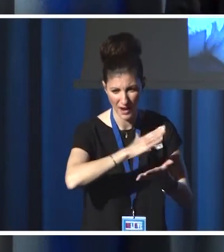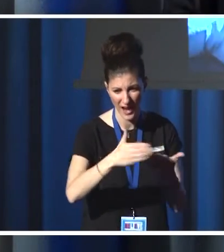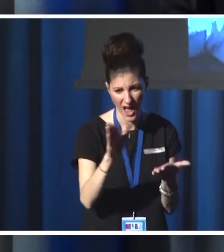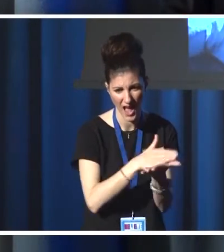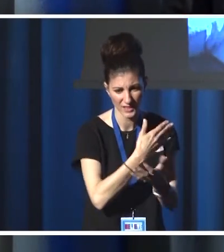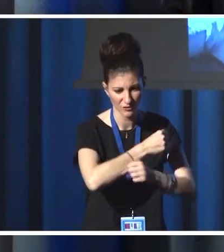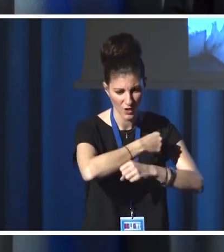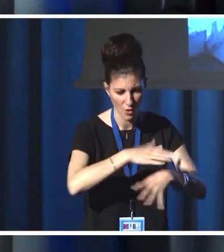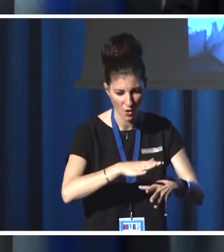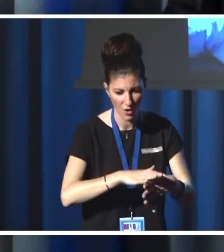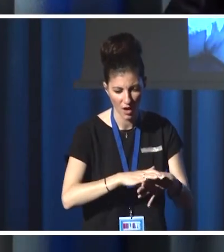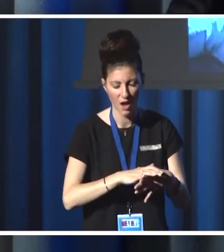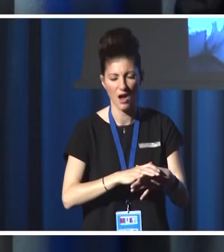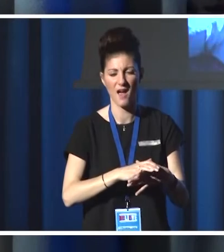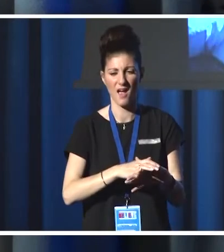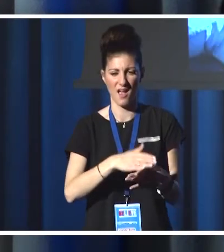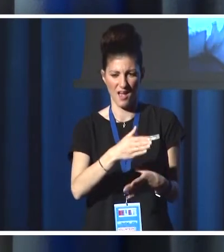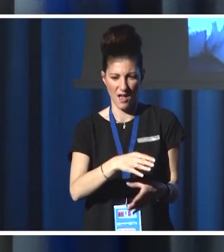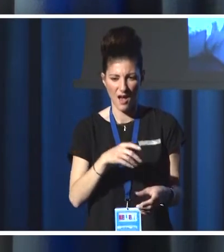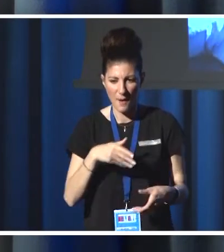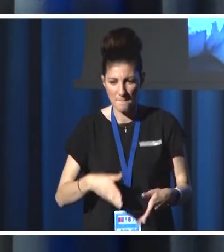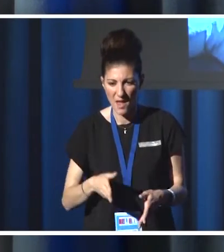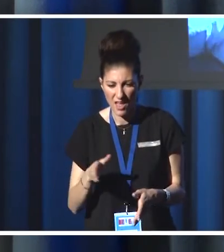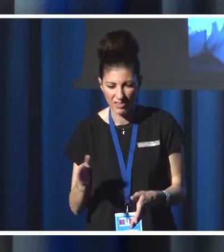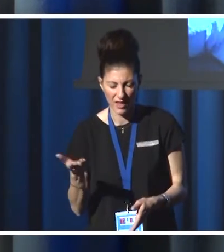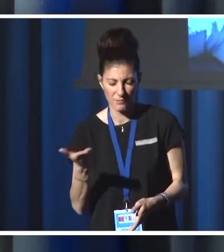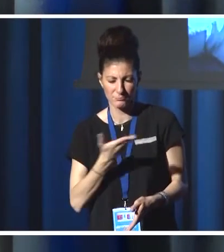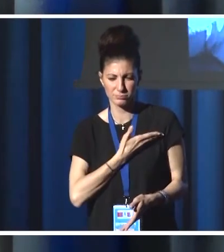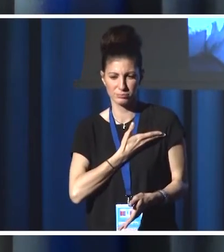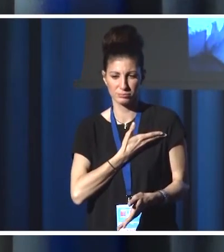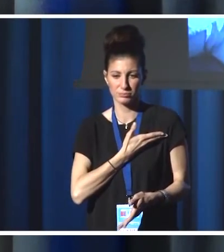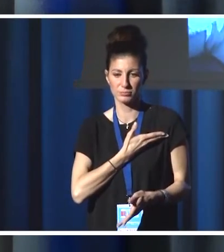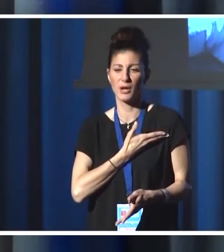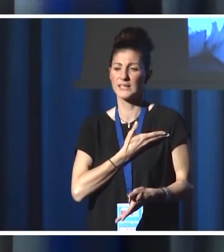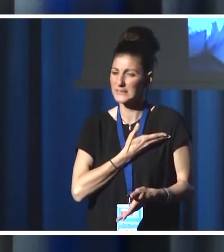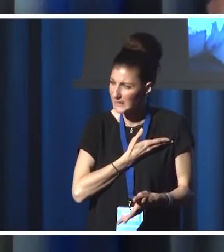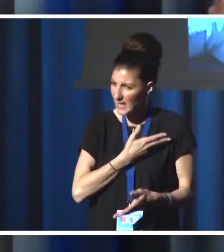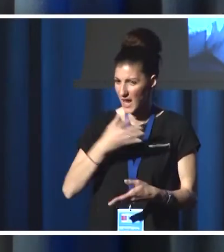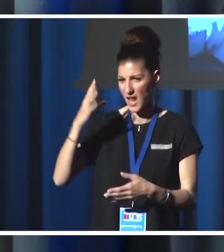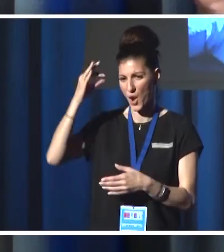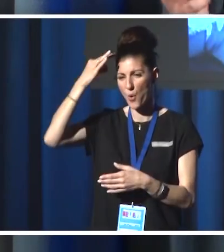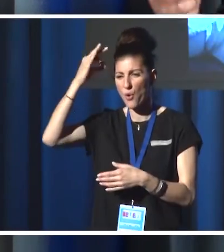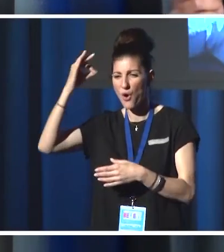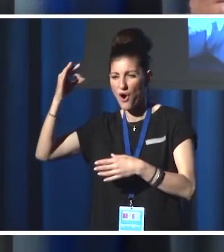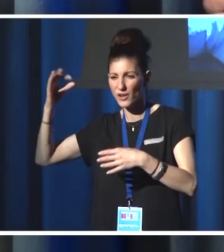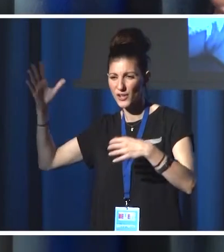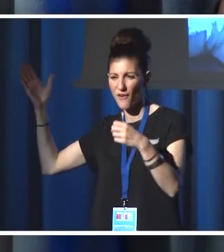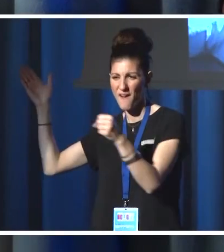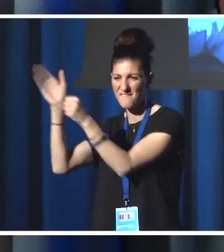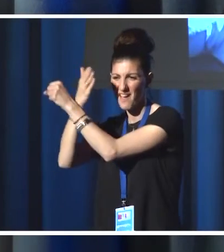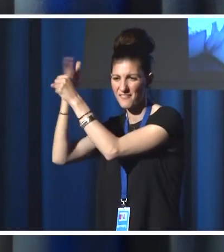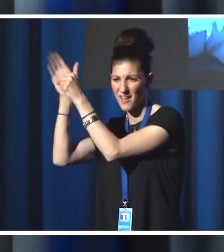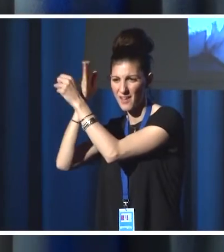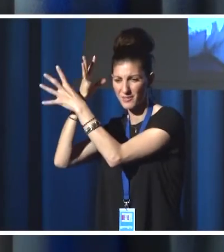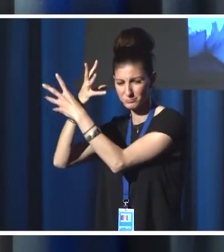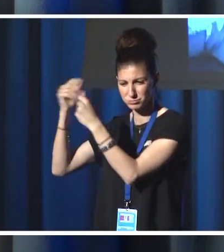ένα όνειρο οι μπαταρίες μας όταν ξεκινάμε για κάτι το χουμε αποφασίσει είναι ι δύσκολο να αποφασίσουμε να